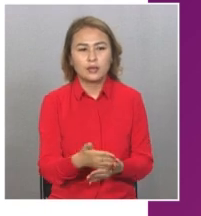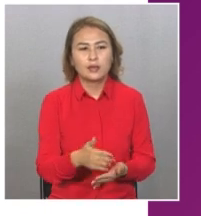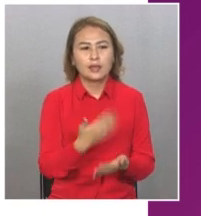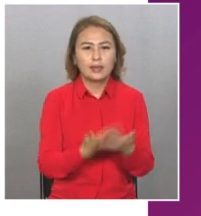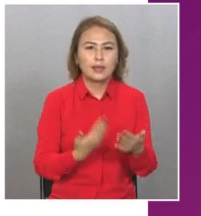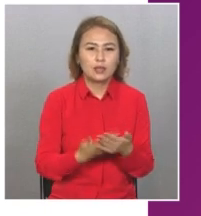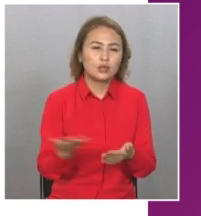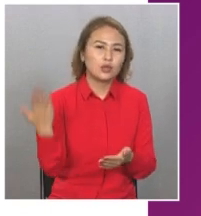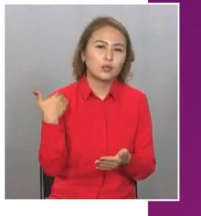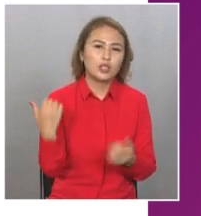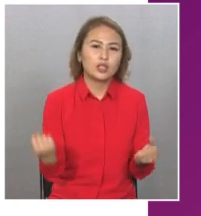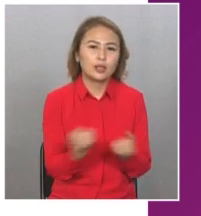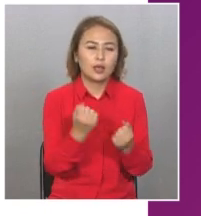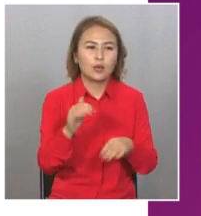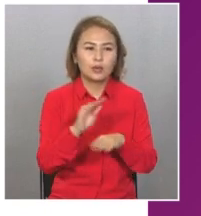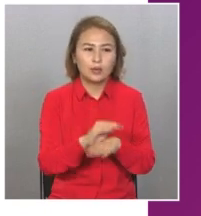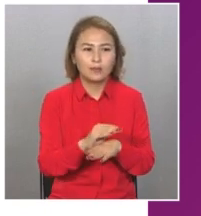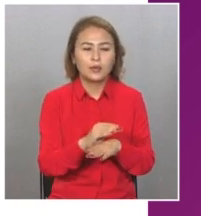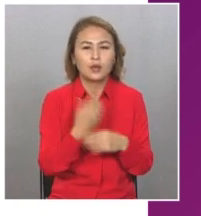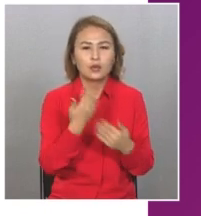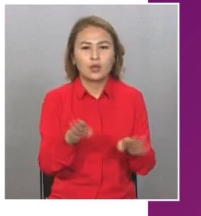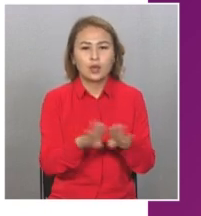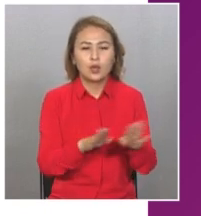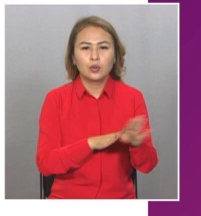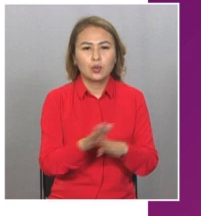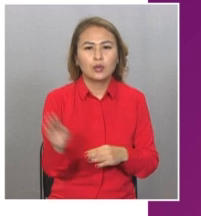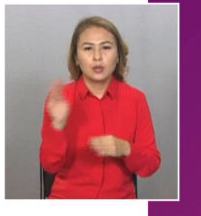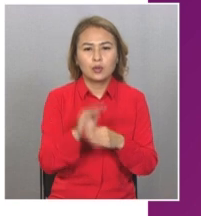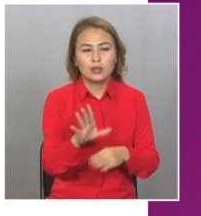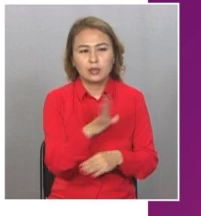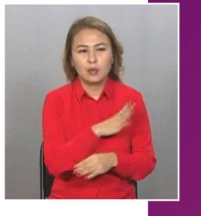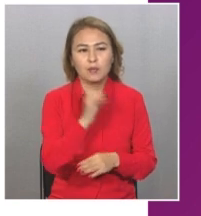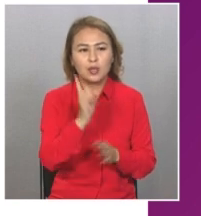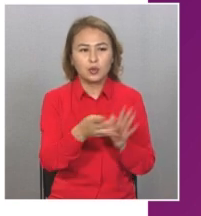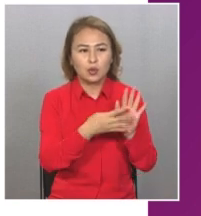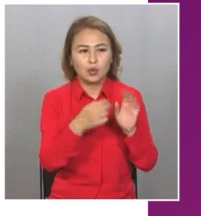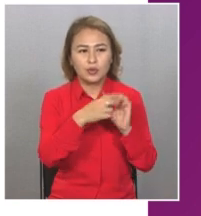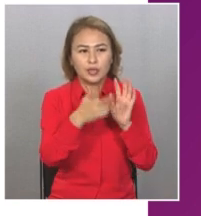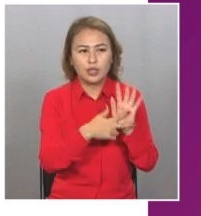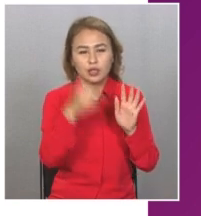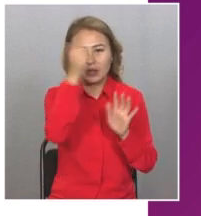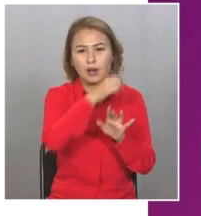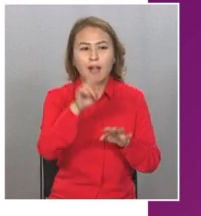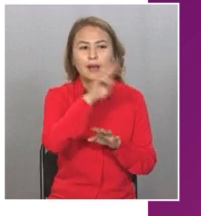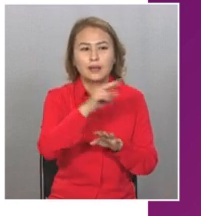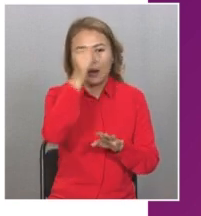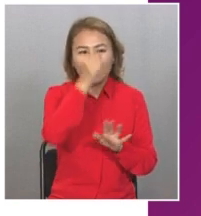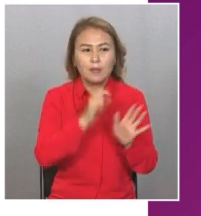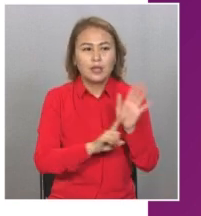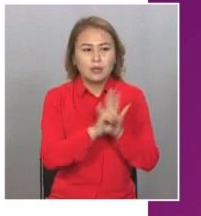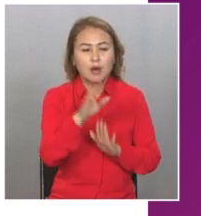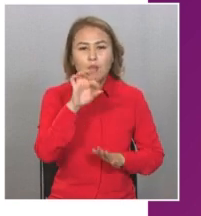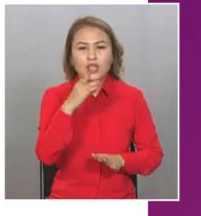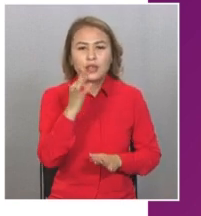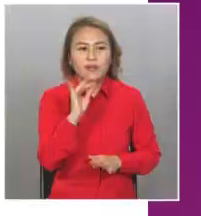кеңес үкіметін жақтай отырып, соларға толығымен қосылды. 1918 жылғы қаңтар айынан бастап,